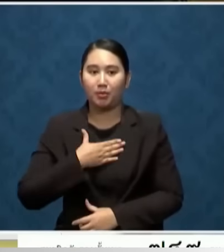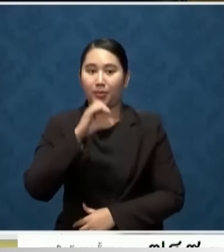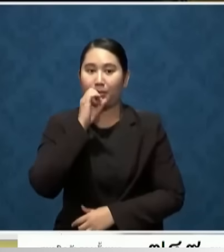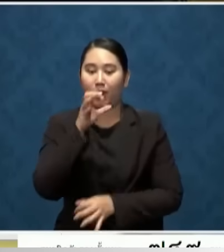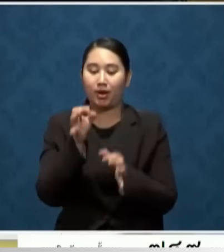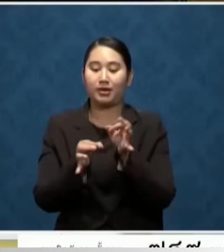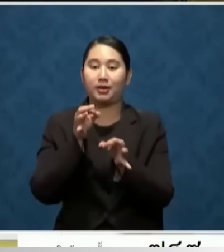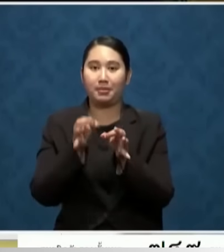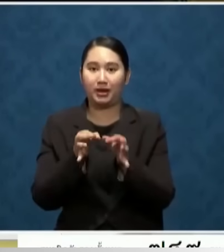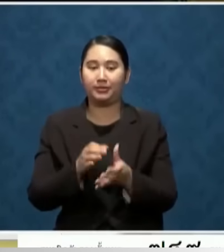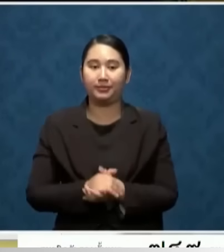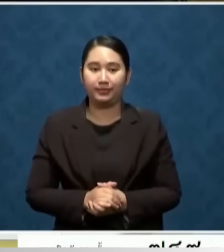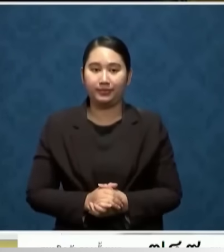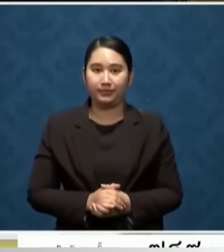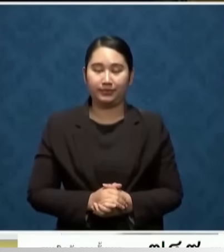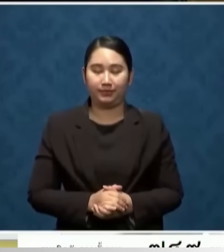ท่านประธานด้วยความเคารพครับ